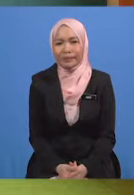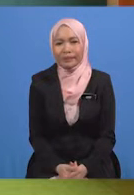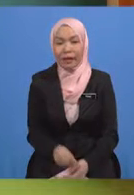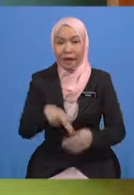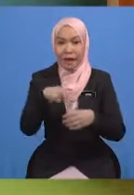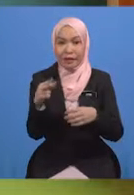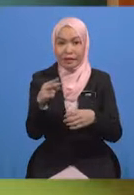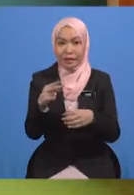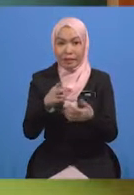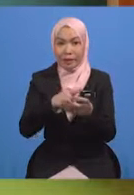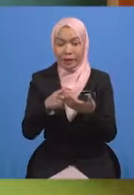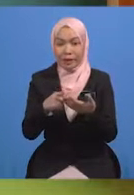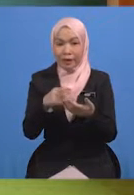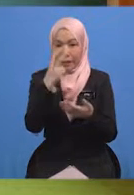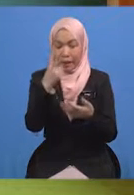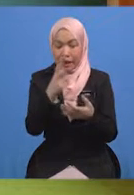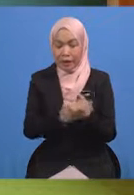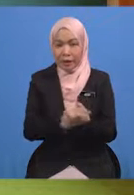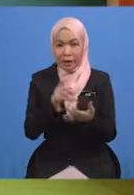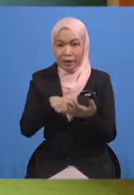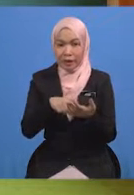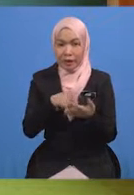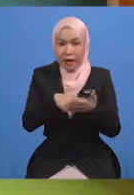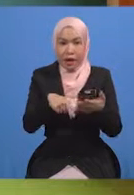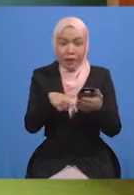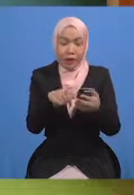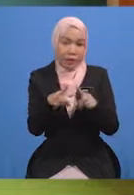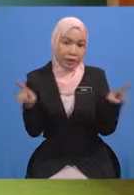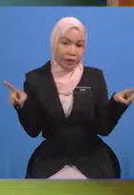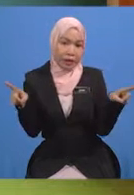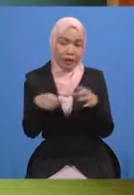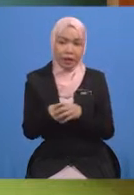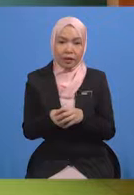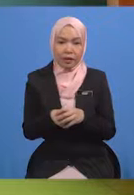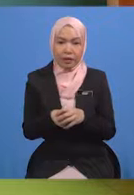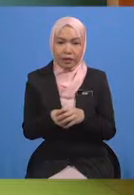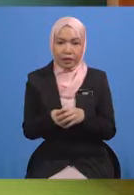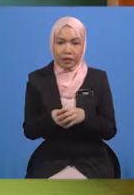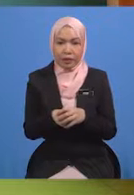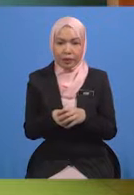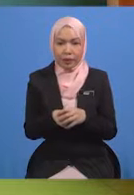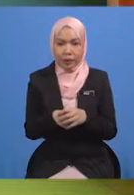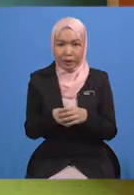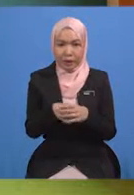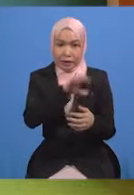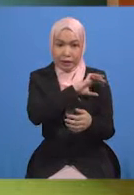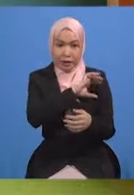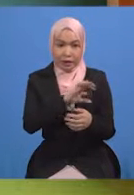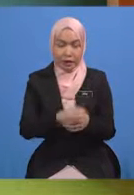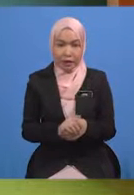Hasil pemerhatian kamu, apakah perbezaan kandungan